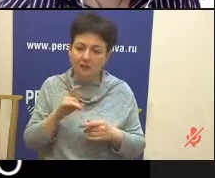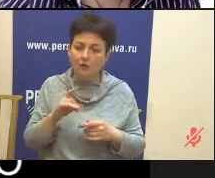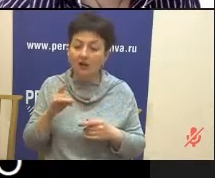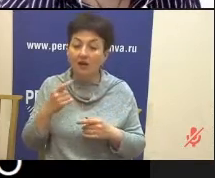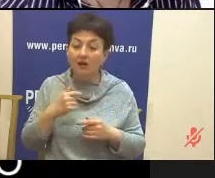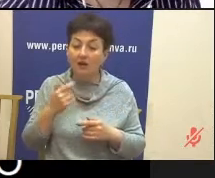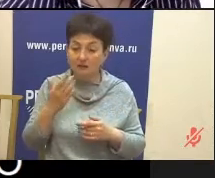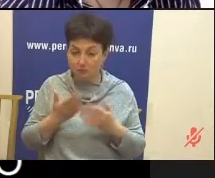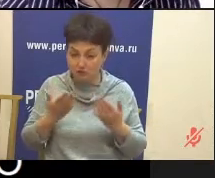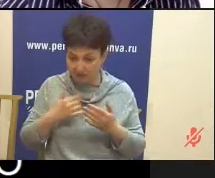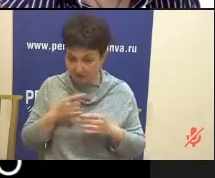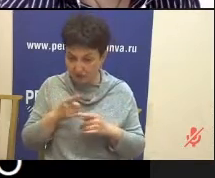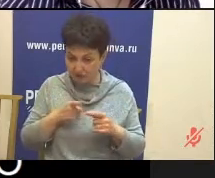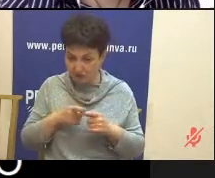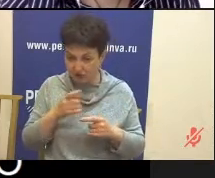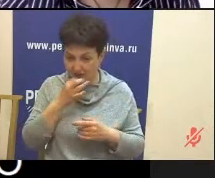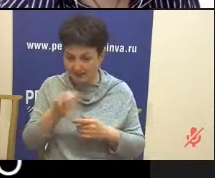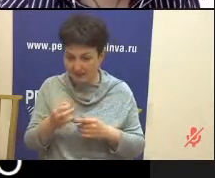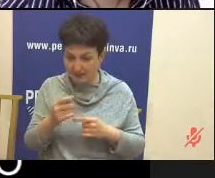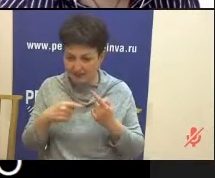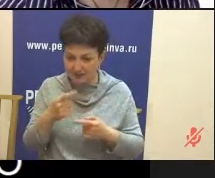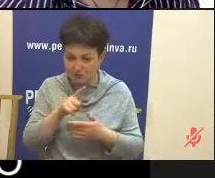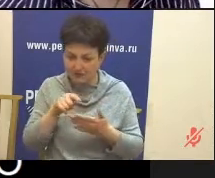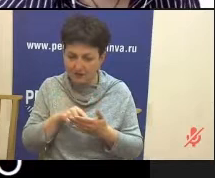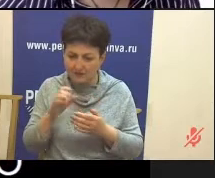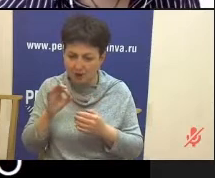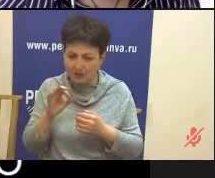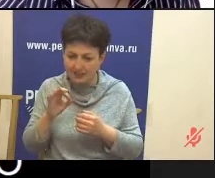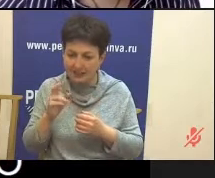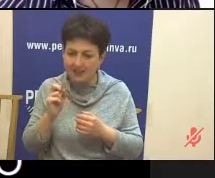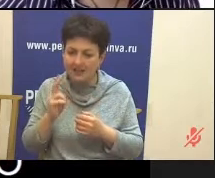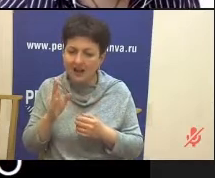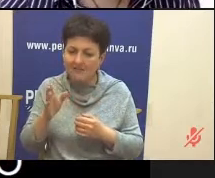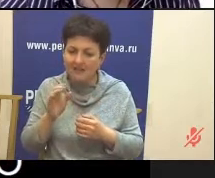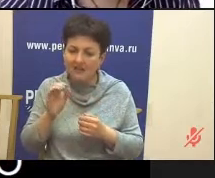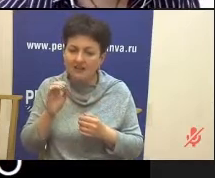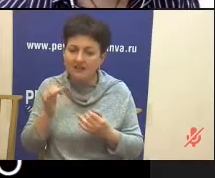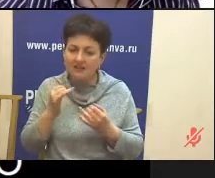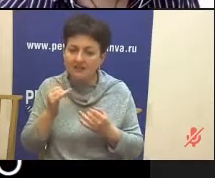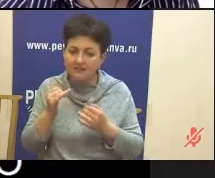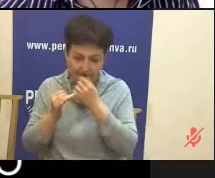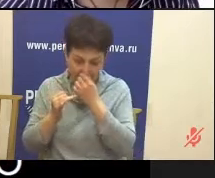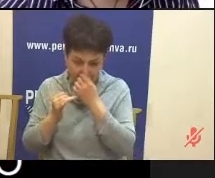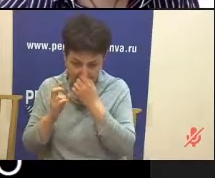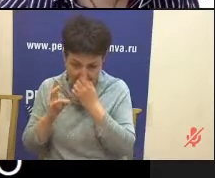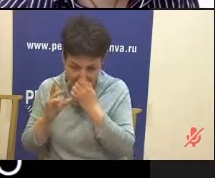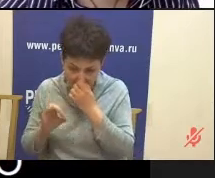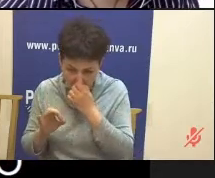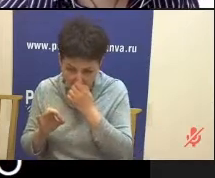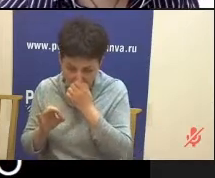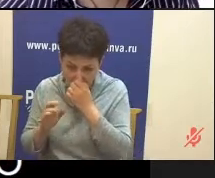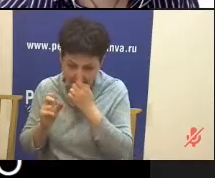рамку. Надеюсь, на вопрос хотя бы частично ответила. Смотрю следующий вопрос Оксаны. Как вы относитесь к